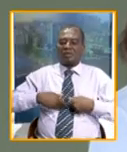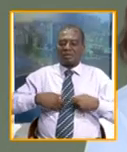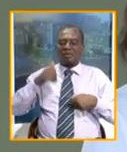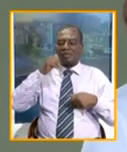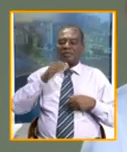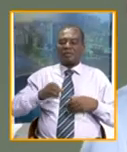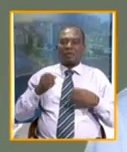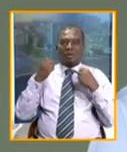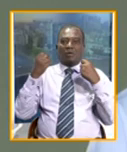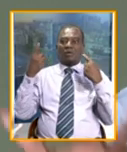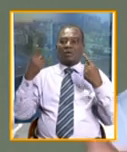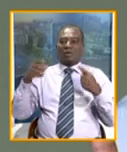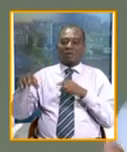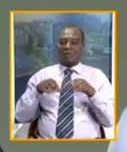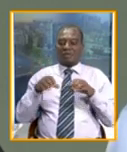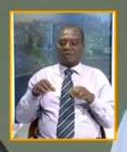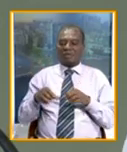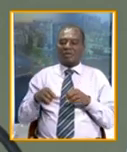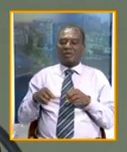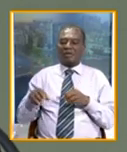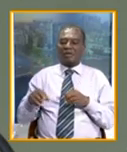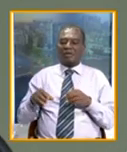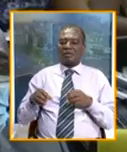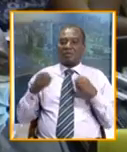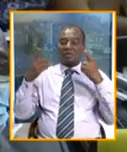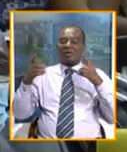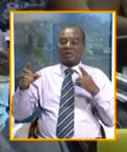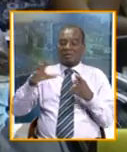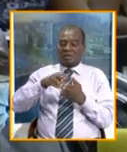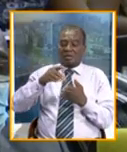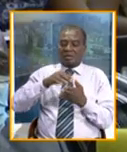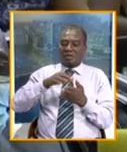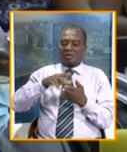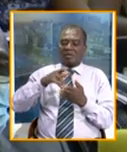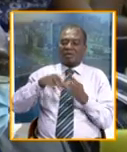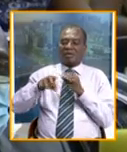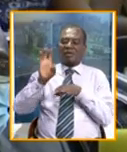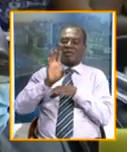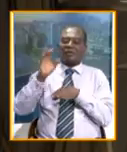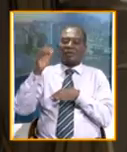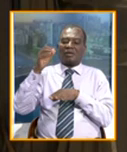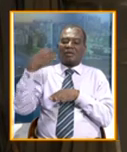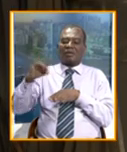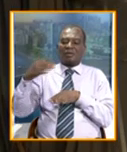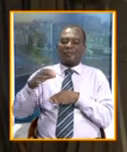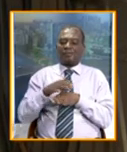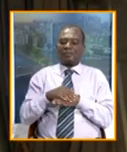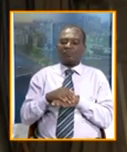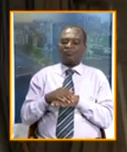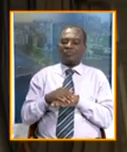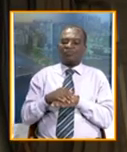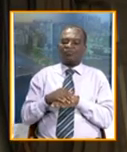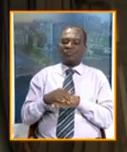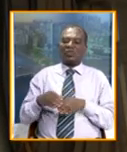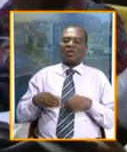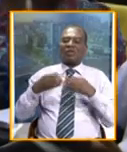brillantes qui ont pu aller faire de brillantes études en France. Les devancières ont donc exhorté la jeune génération au